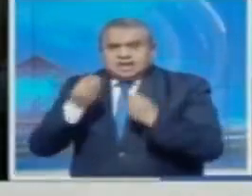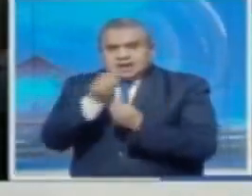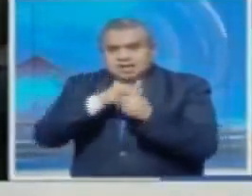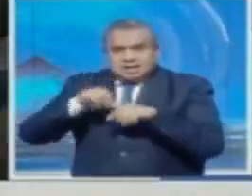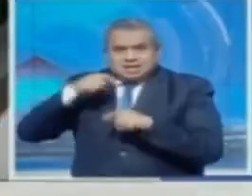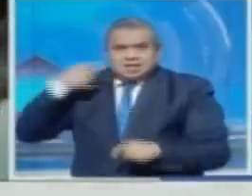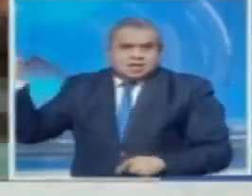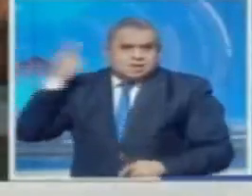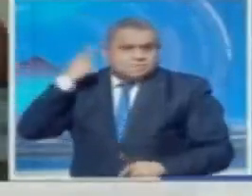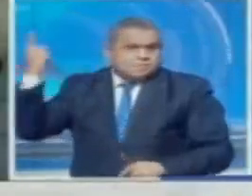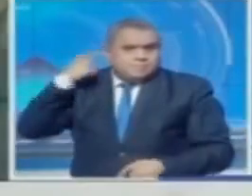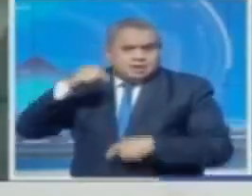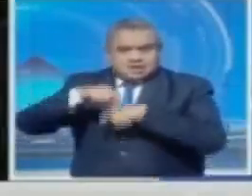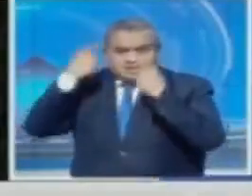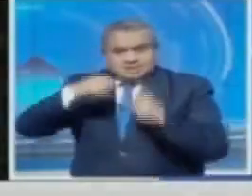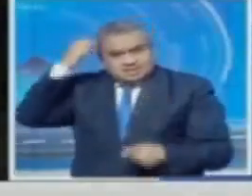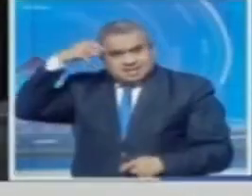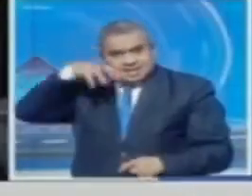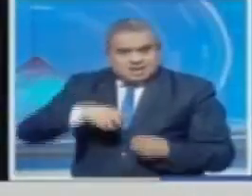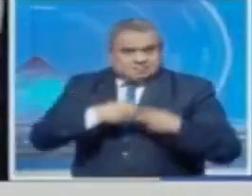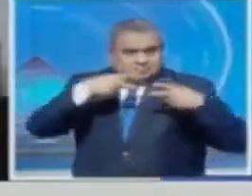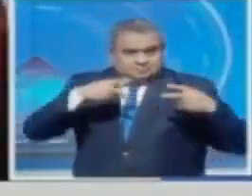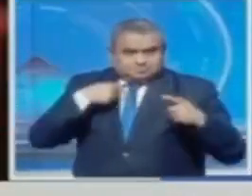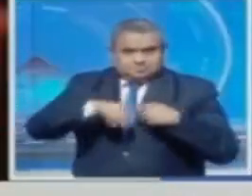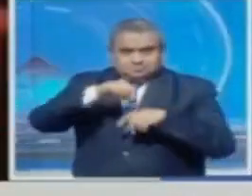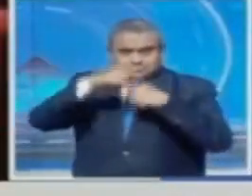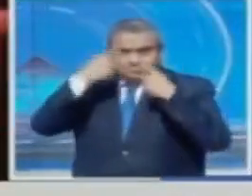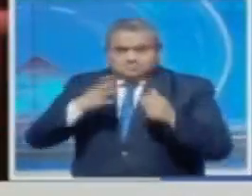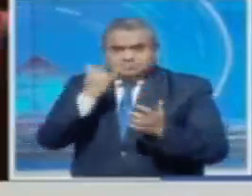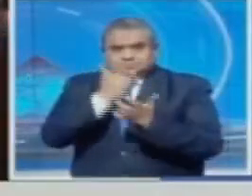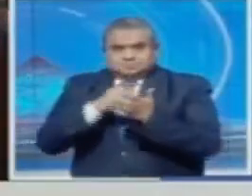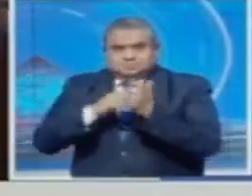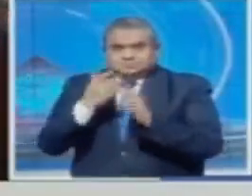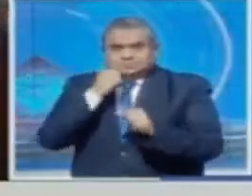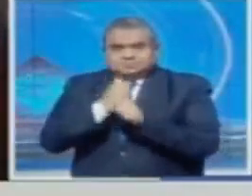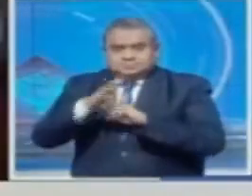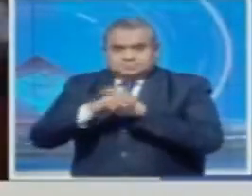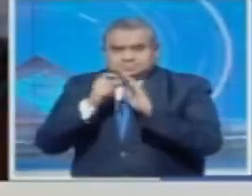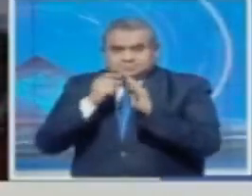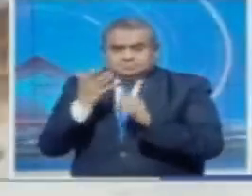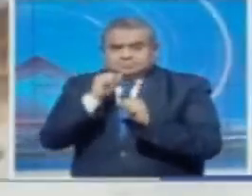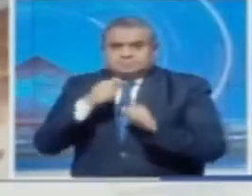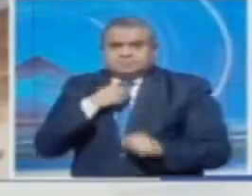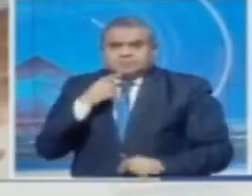لمكة، ومجهزة بجي بي اس لمتابعة خط سيرها على طول الطريق.